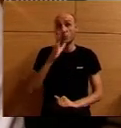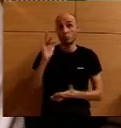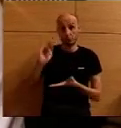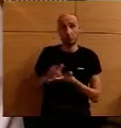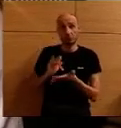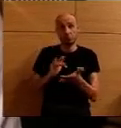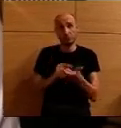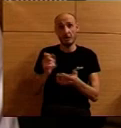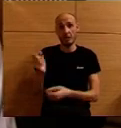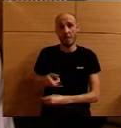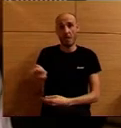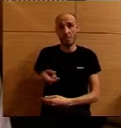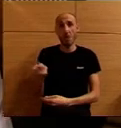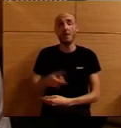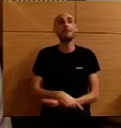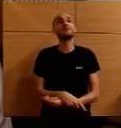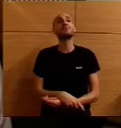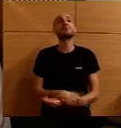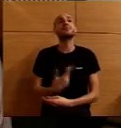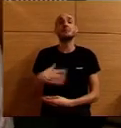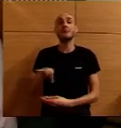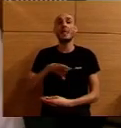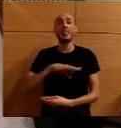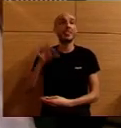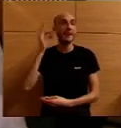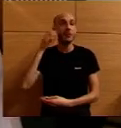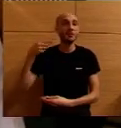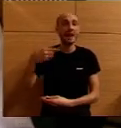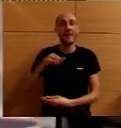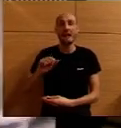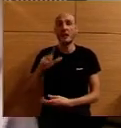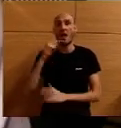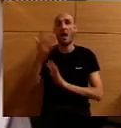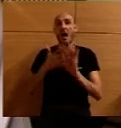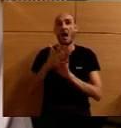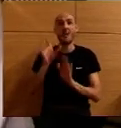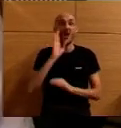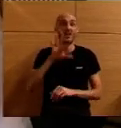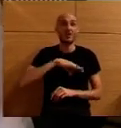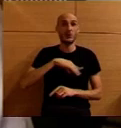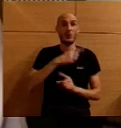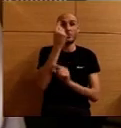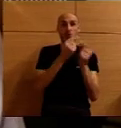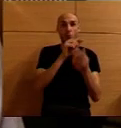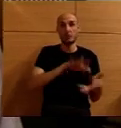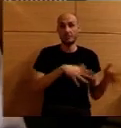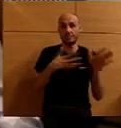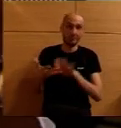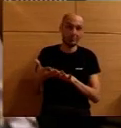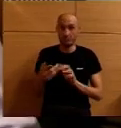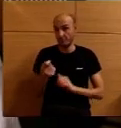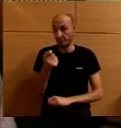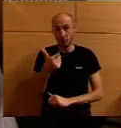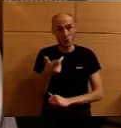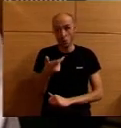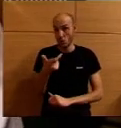continuada. Parlava la diputada senyora Gil de la capacitat d'execució d'esta diputació, jo ja ho he dit, és molt baixa. Bueno, el primer passava, m'estar parlant un bon rato, i